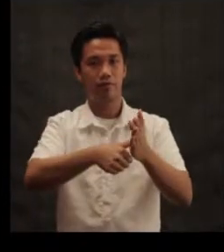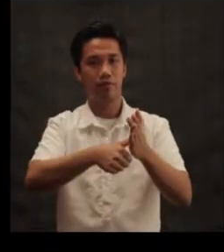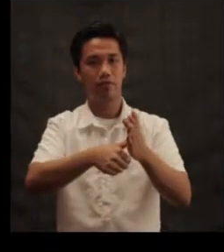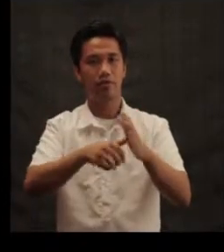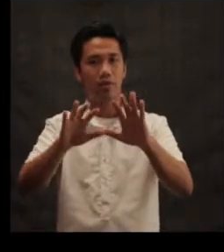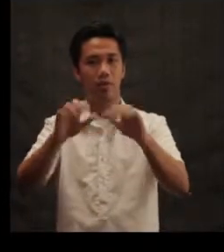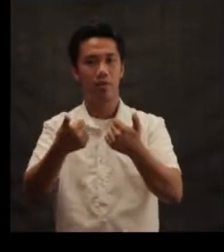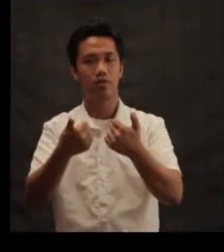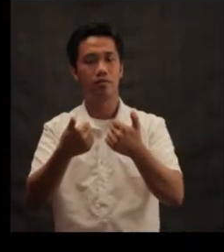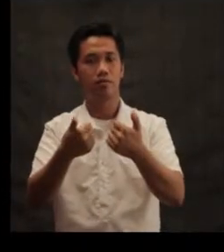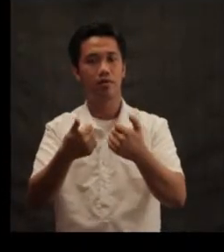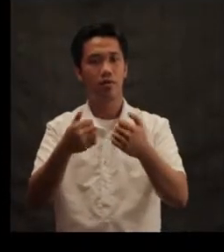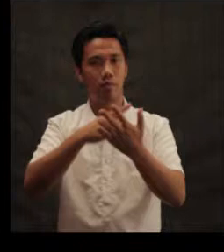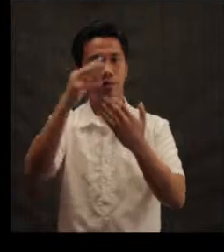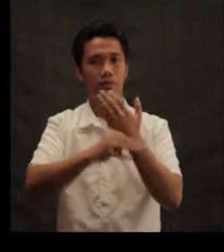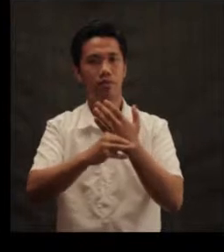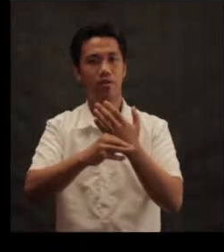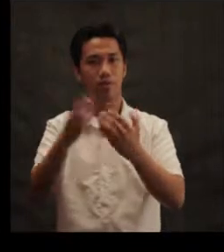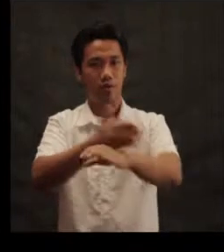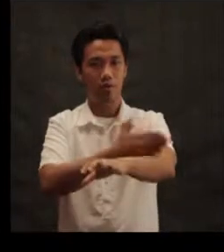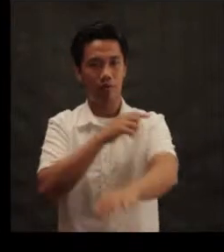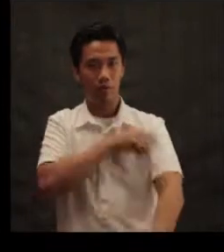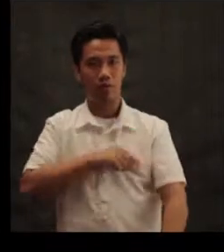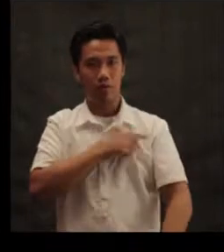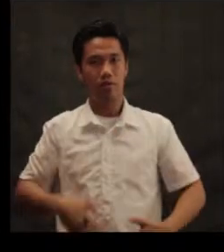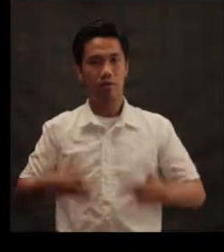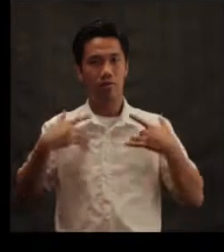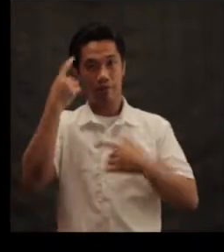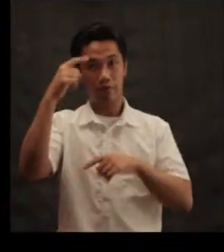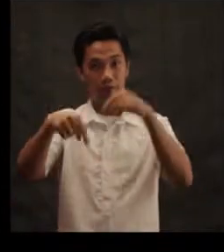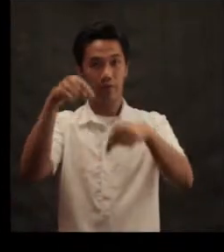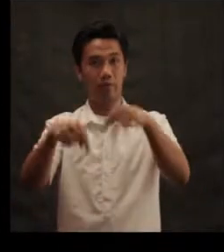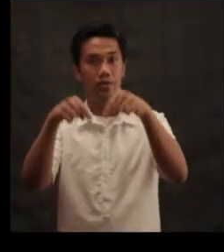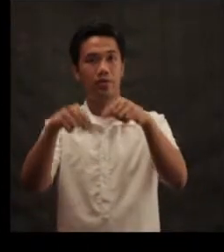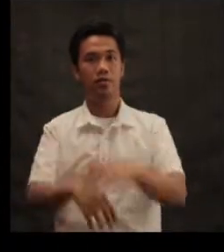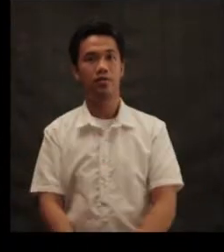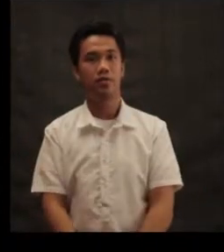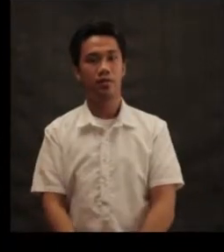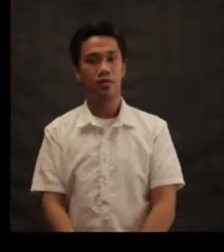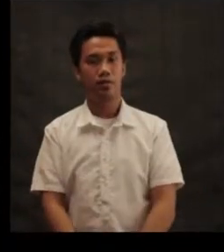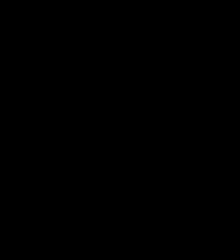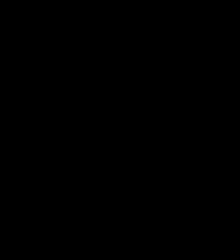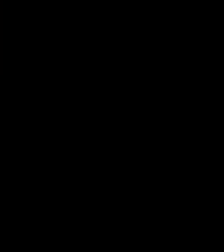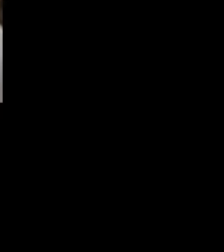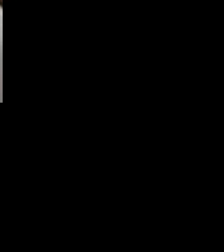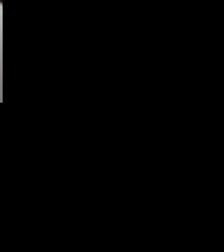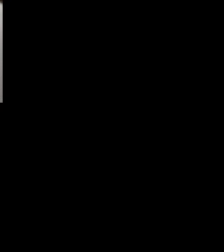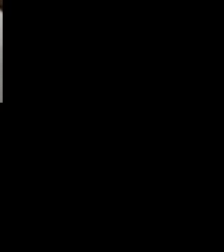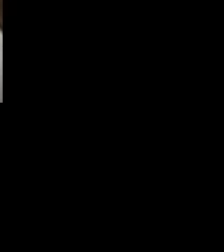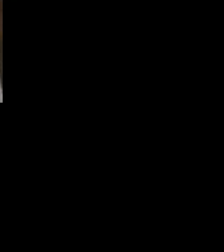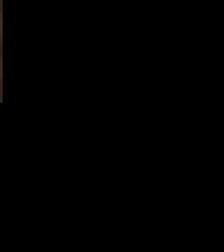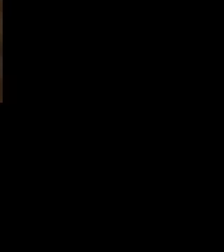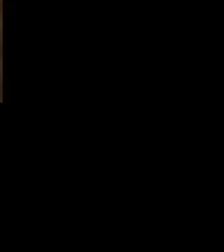ay binigyang diin ang pagpapahalaga ng kanyang administrasyon sa mga programa para sa pagpapabuti ng buhay ng mga PWD.